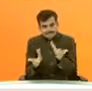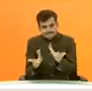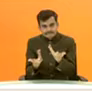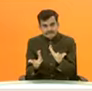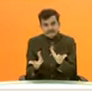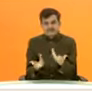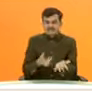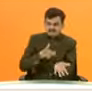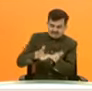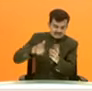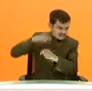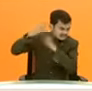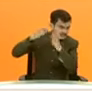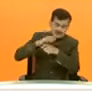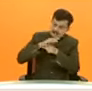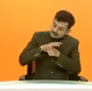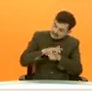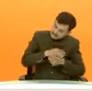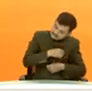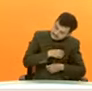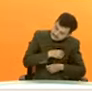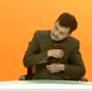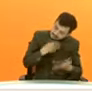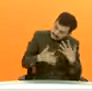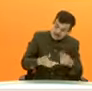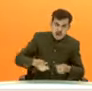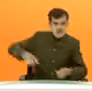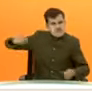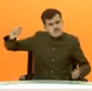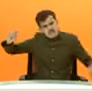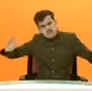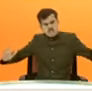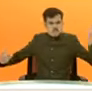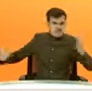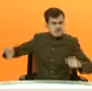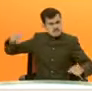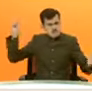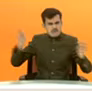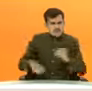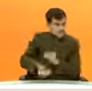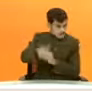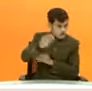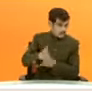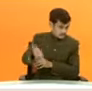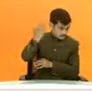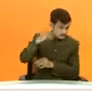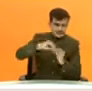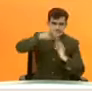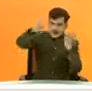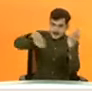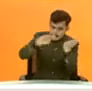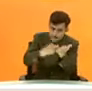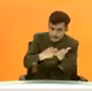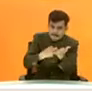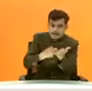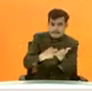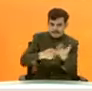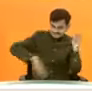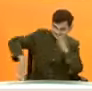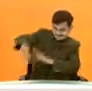और किसानों का शोषण अमानवीय स्तर को भी पार कर चुका था। बिहार की उपजाऊ धरती